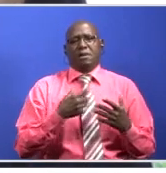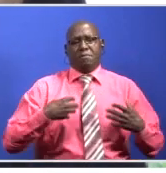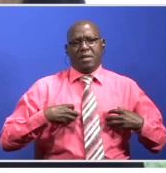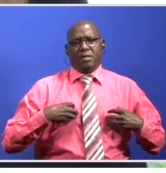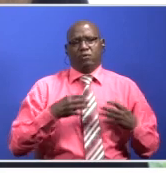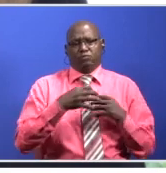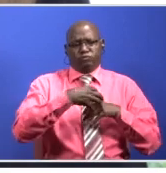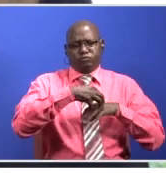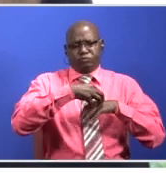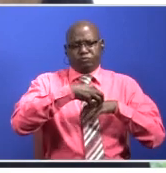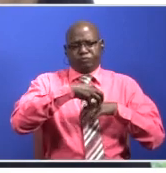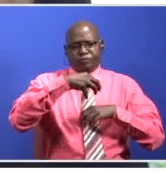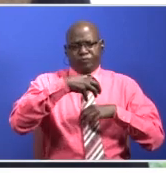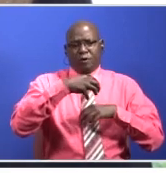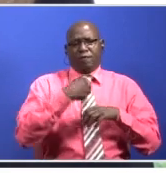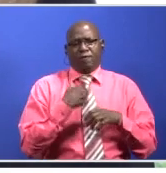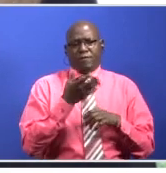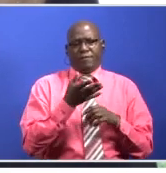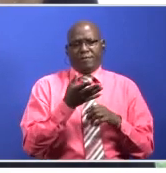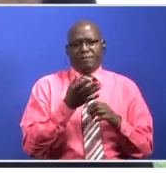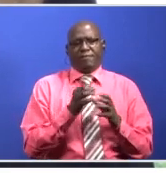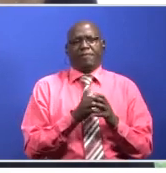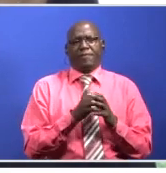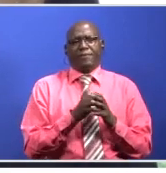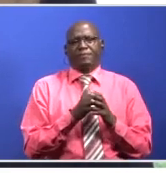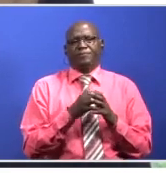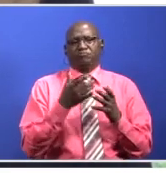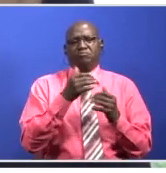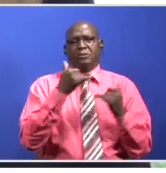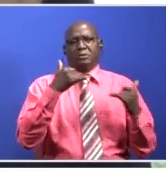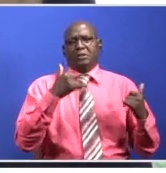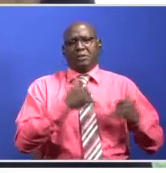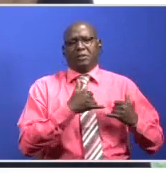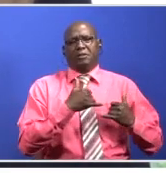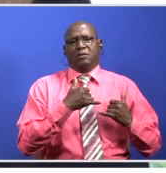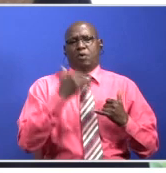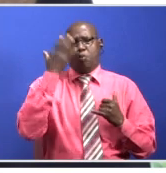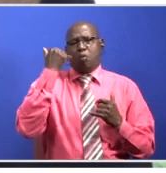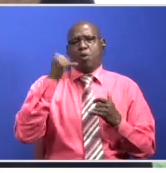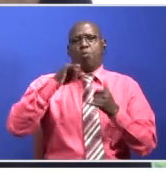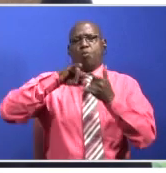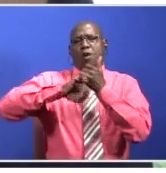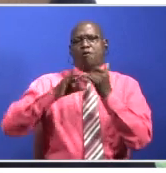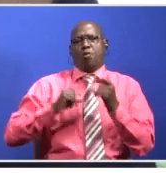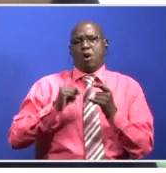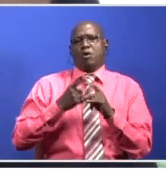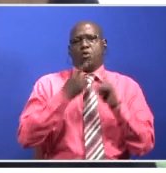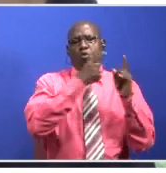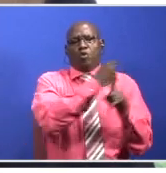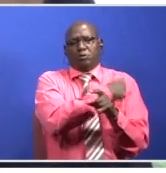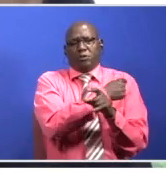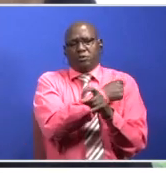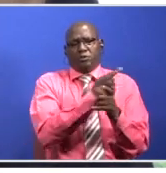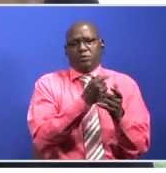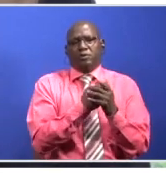Ile uvimbe kurudi kwa matiti nilikaa naye kwa sababu bibi alikuwa ananiambia aenda kwa hospitali